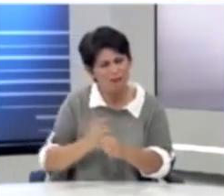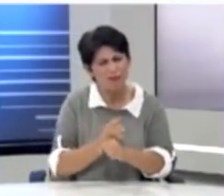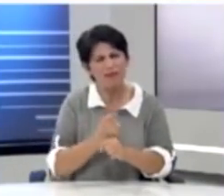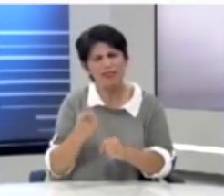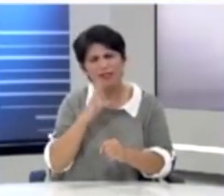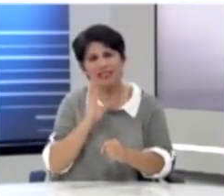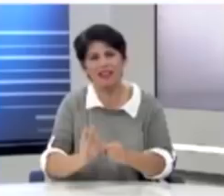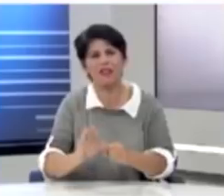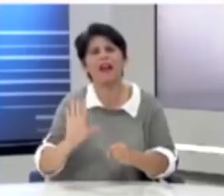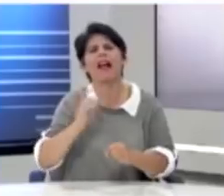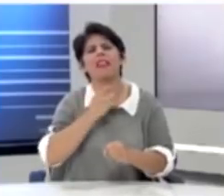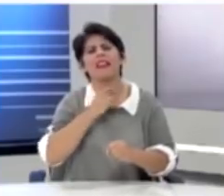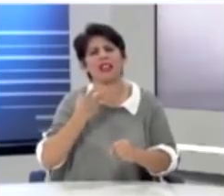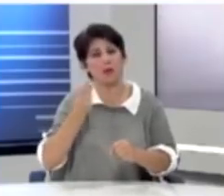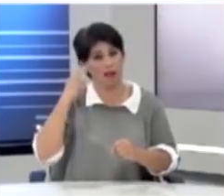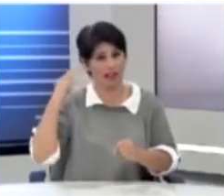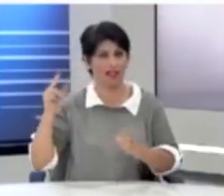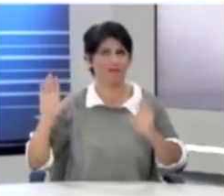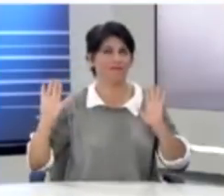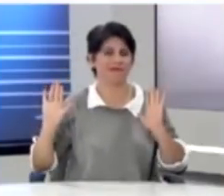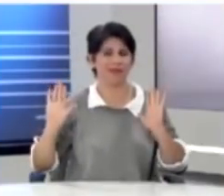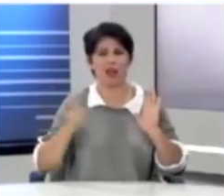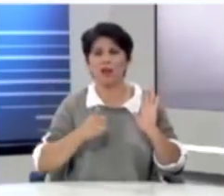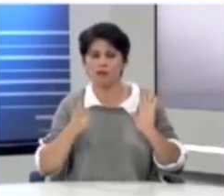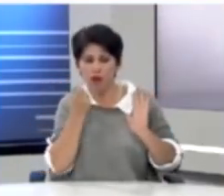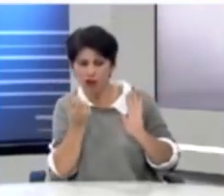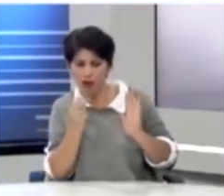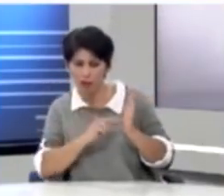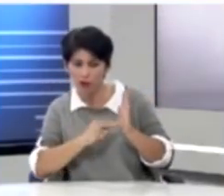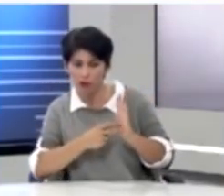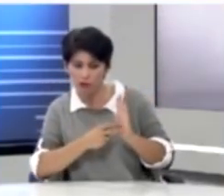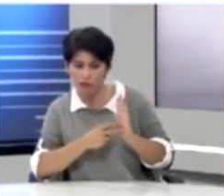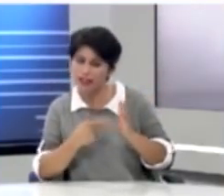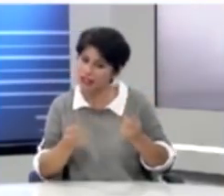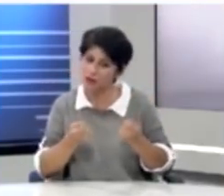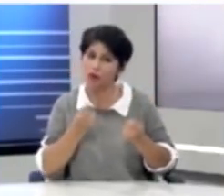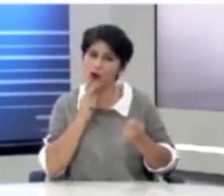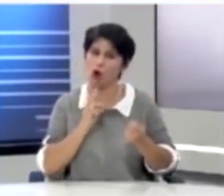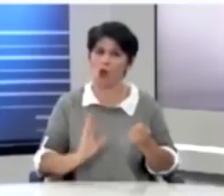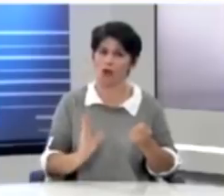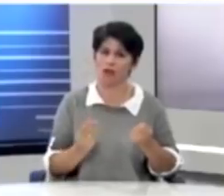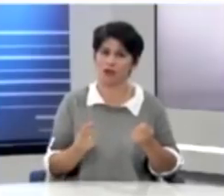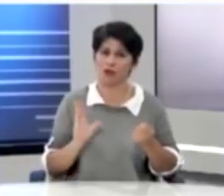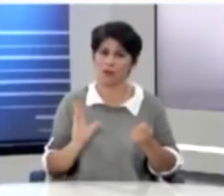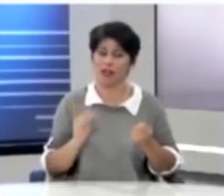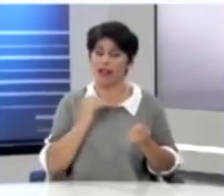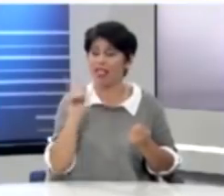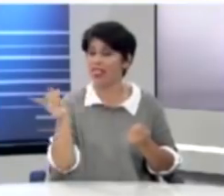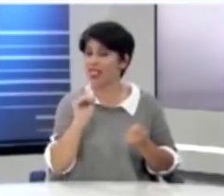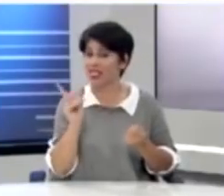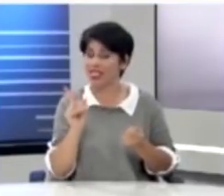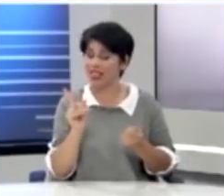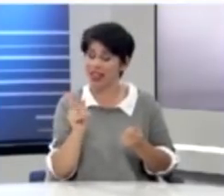χρειάζεται και καμιά ιδιαίτερη ευφυΐα, μόνο ίσως μια πιο προσεκτική χρήση της γλώσσας. Δεν είναι αδύνατο